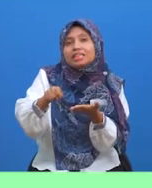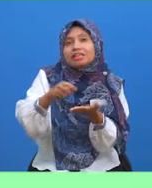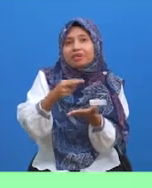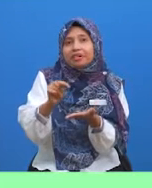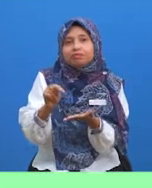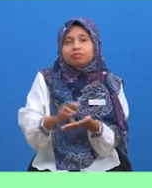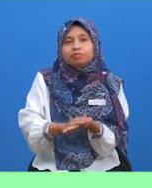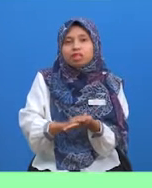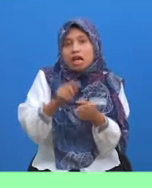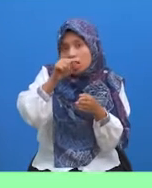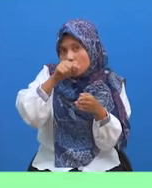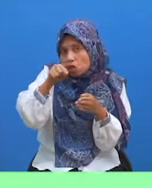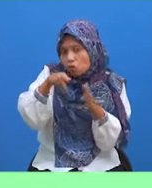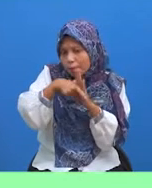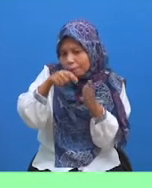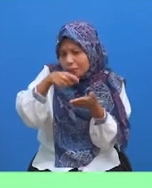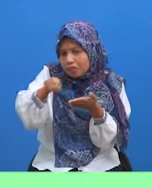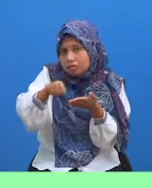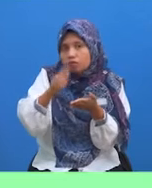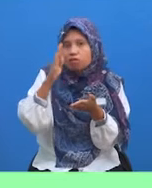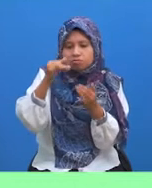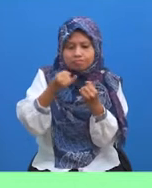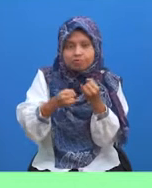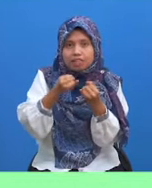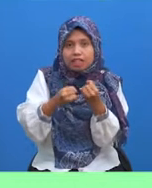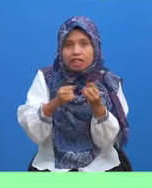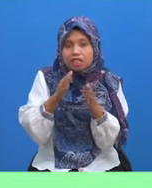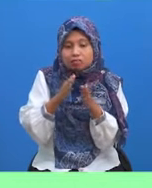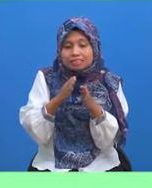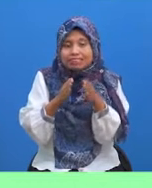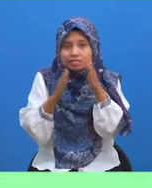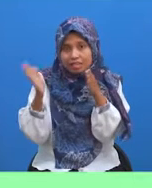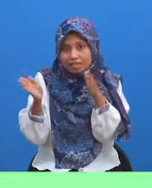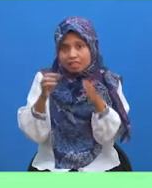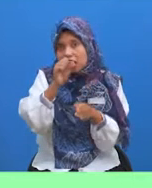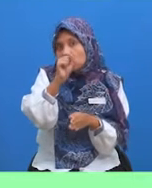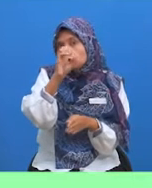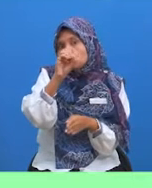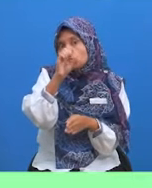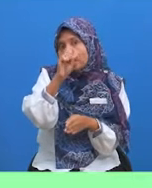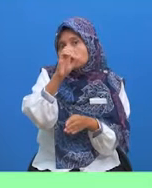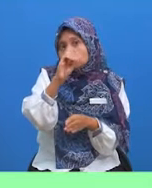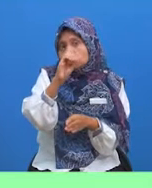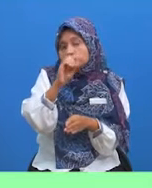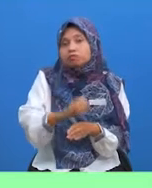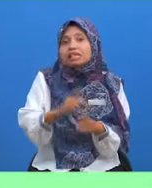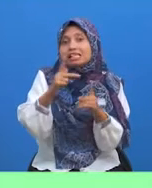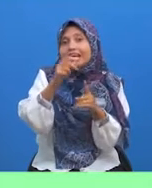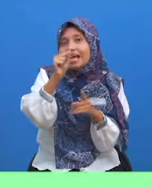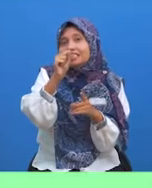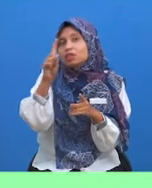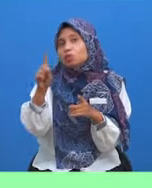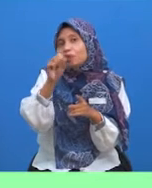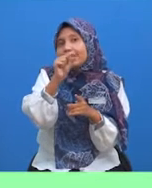penawaran akan beralih ke kanan es kosong es kosong ke S1 S1 dan teluk permintaan